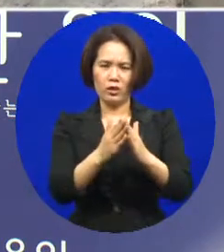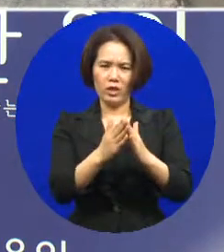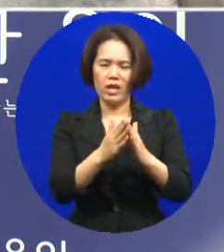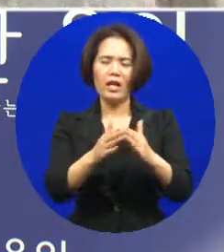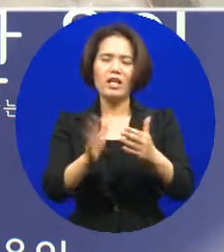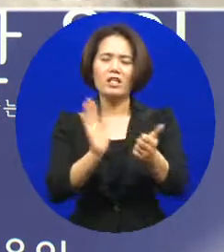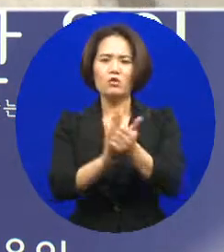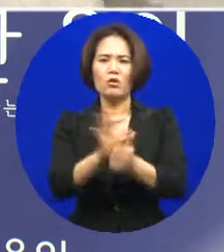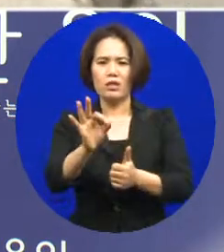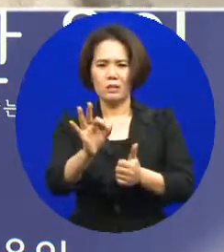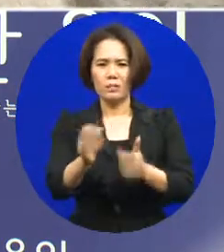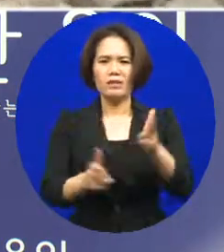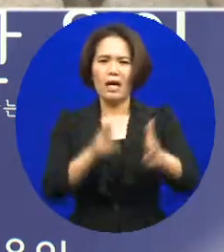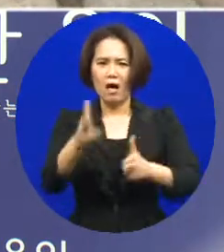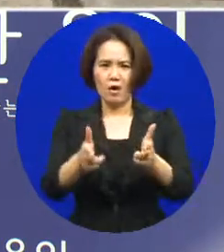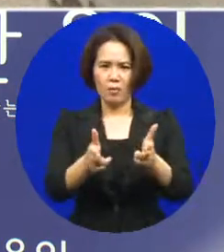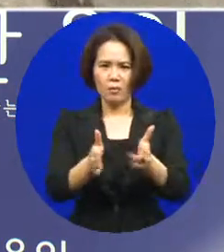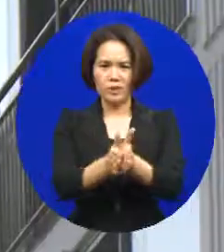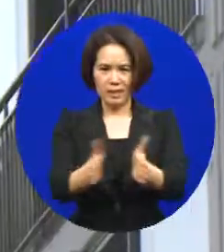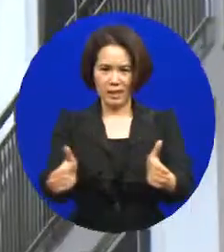지원 사업을 추진하고 있습니다.